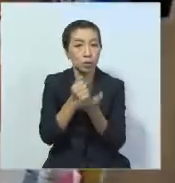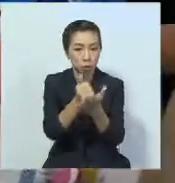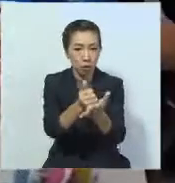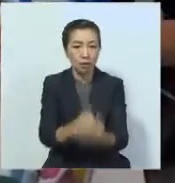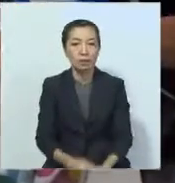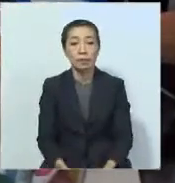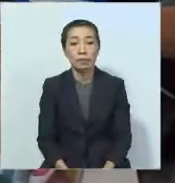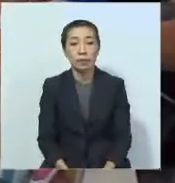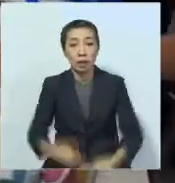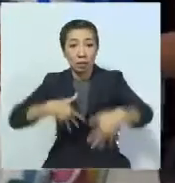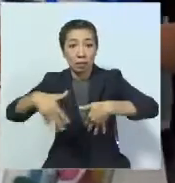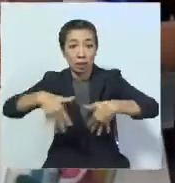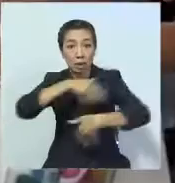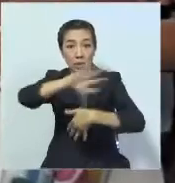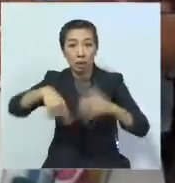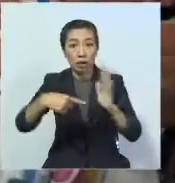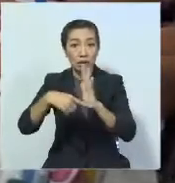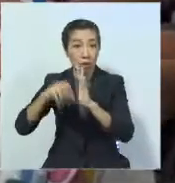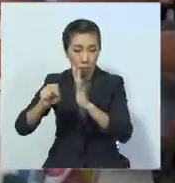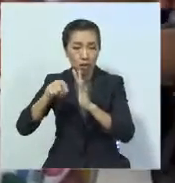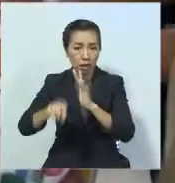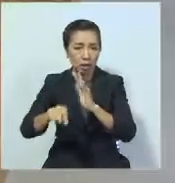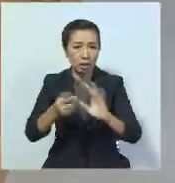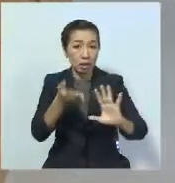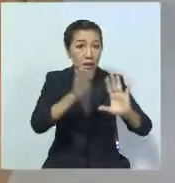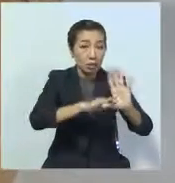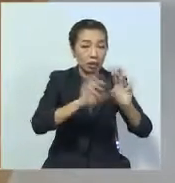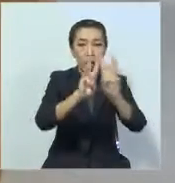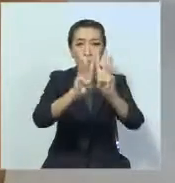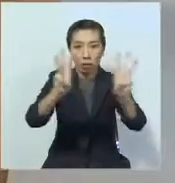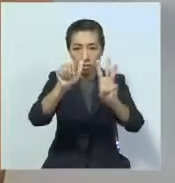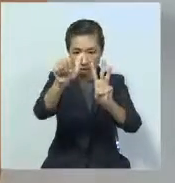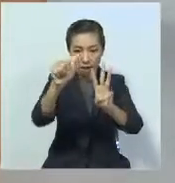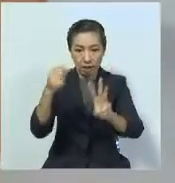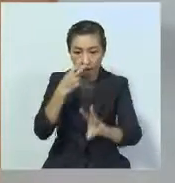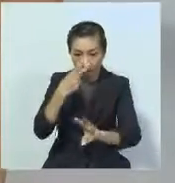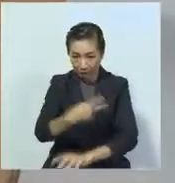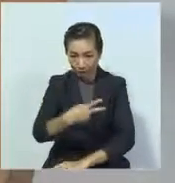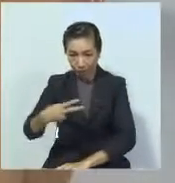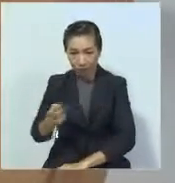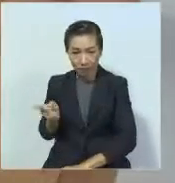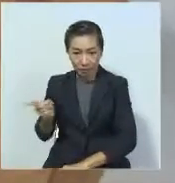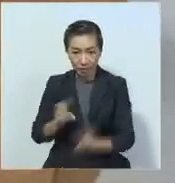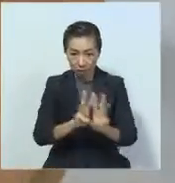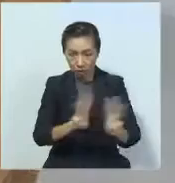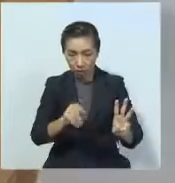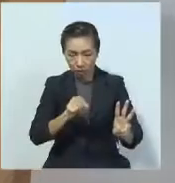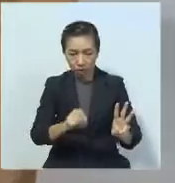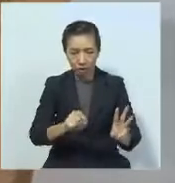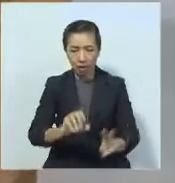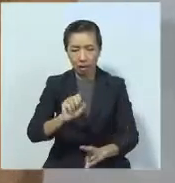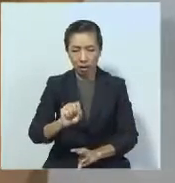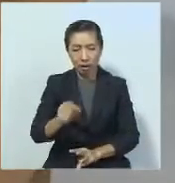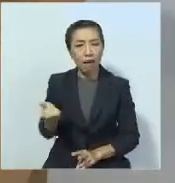นอกจากนี้นะคะสำหรับประชาชนในจังหวัดสระบุรียังสามารถลงทะเบียนได้ทางเว็บไซต์นี้ขึ้นให้หน้าจอด้วยนะคะที่